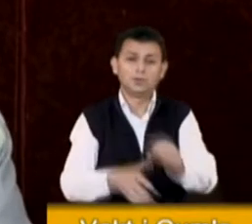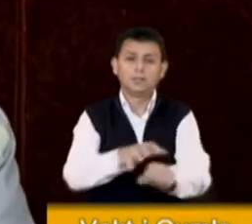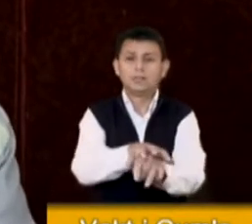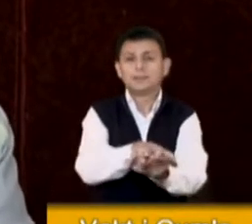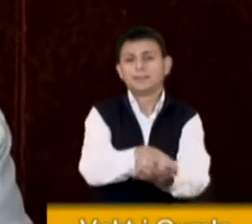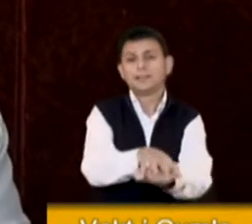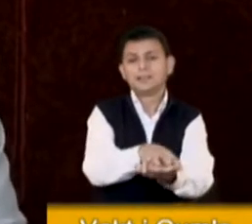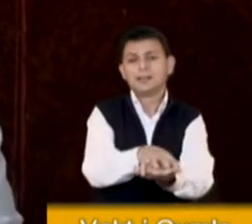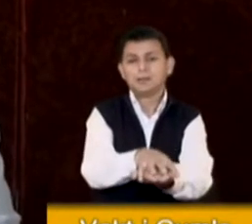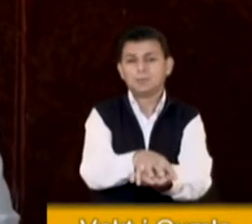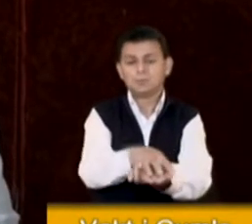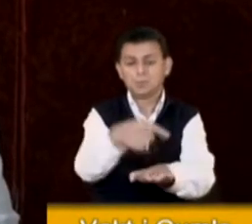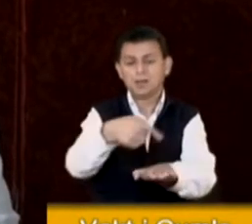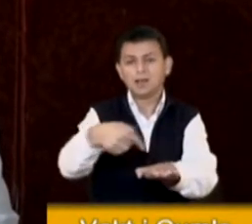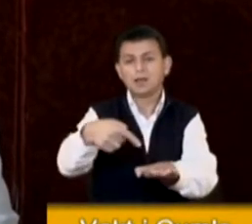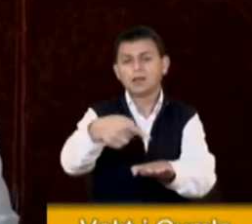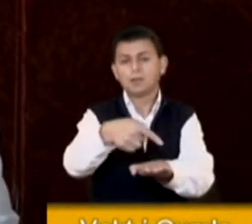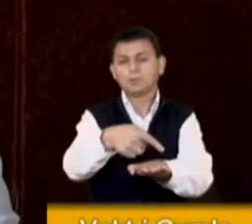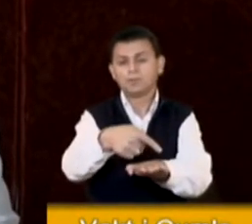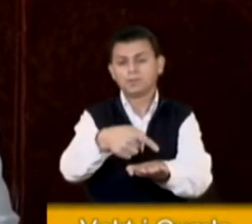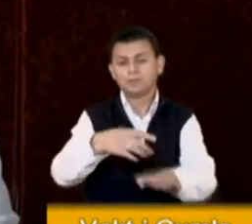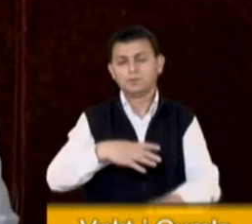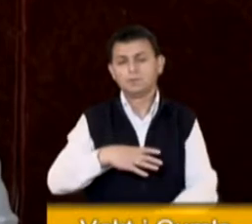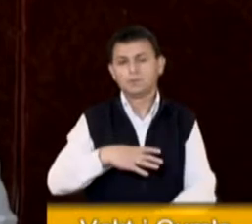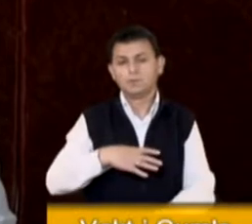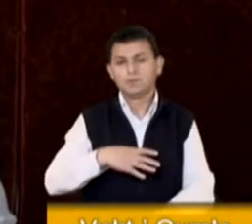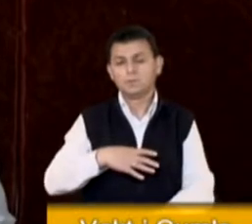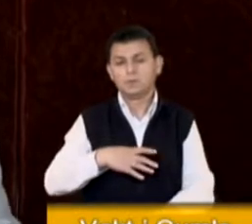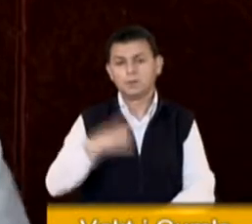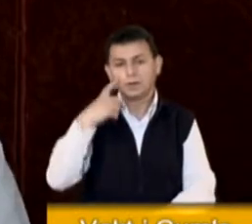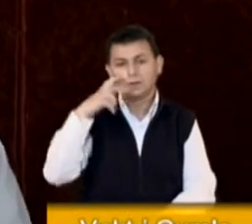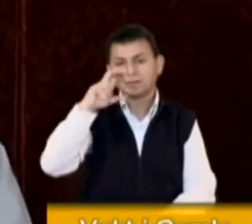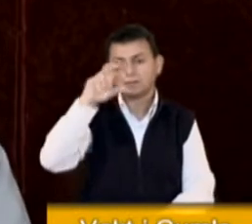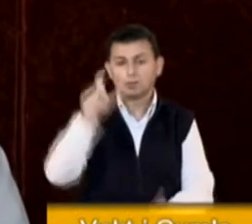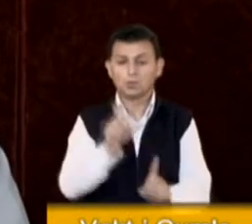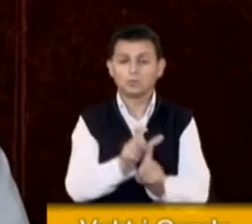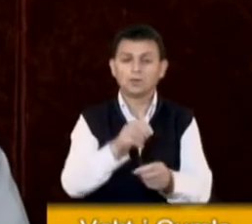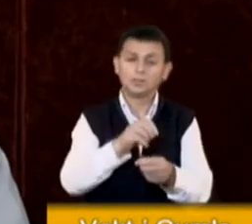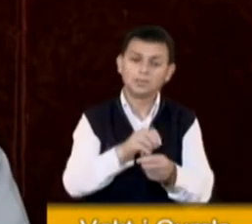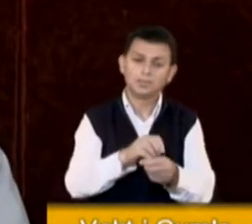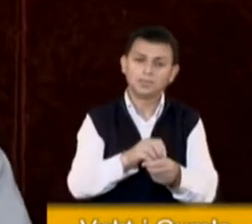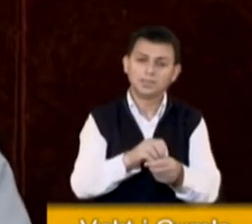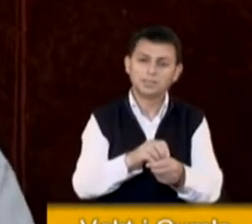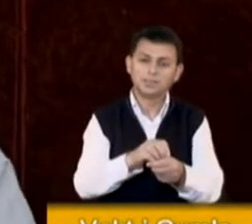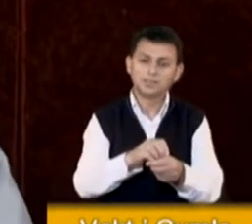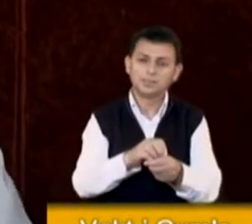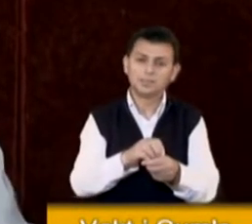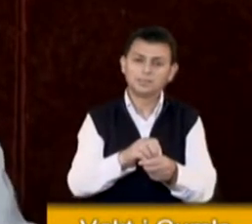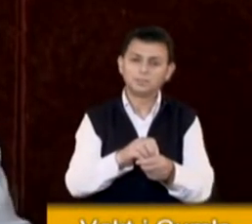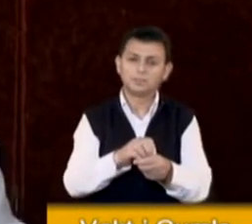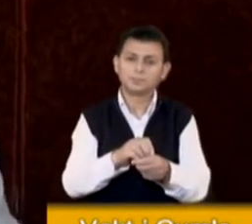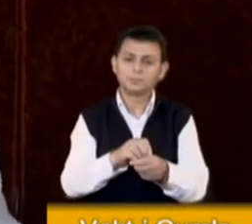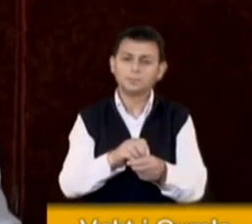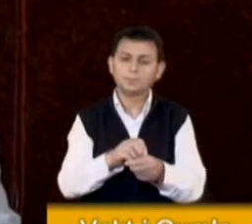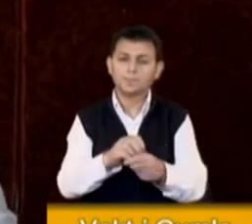kabukları, İde dallarından meydana gelen nazarlıklar, küçük dallardan delip çocukların